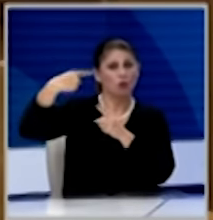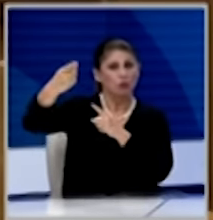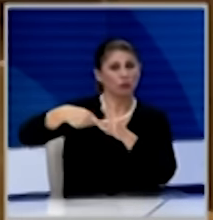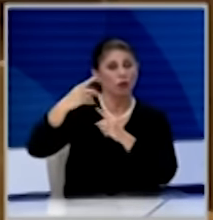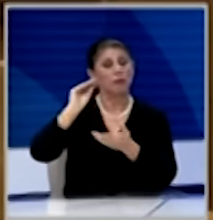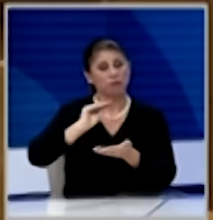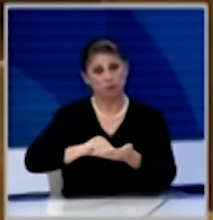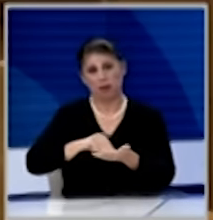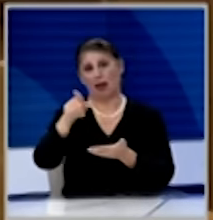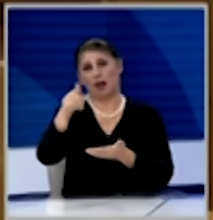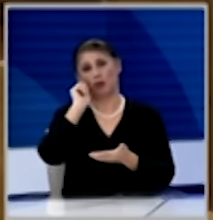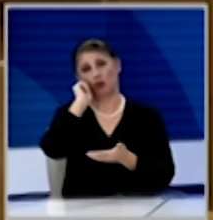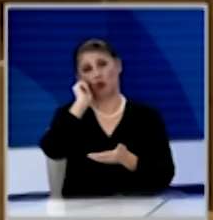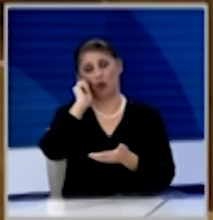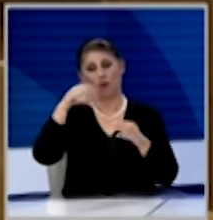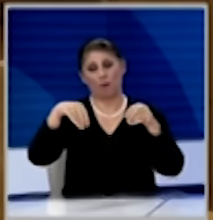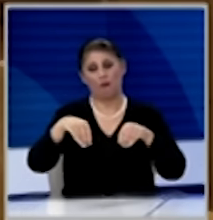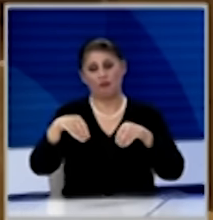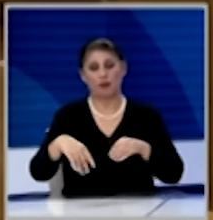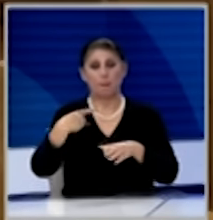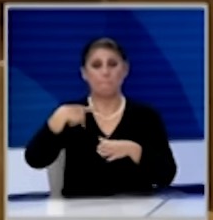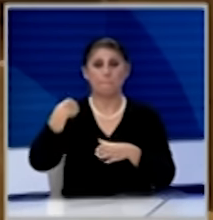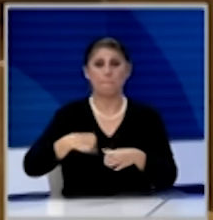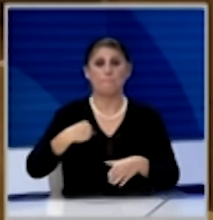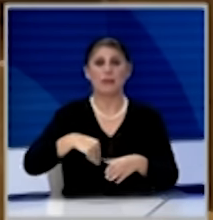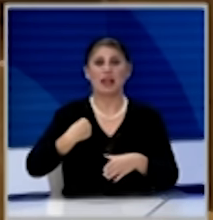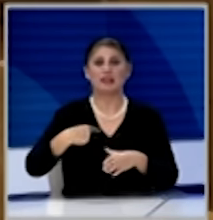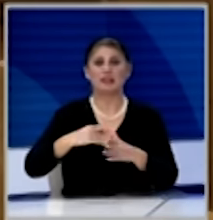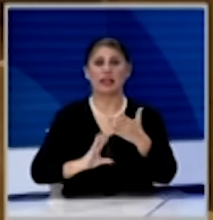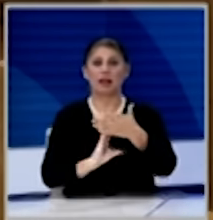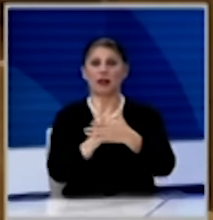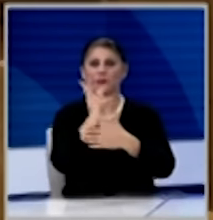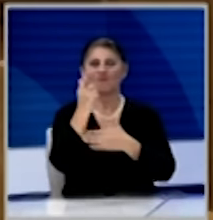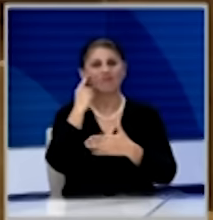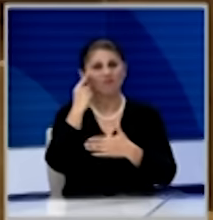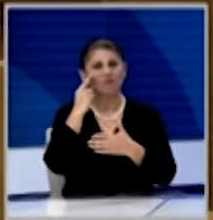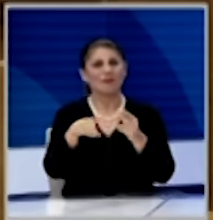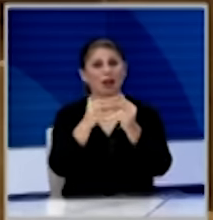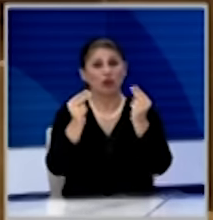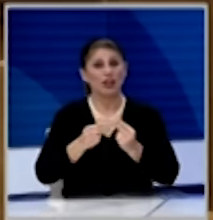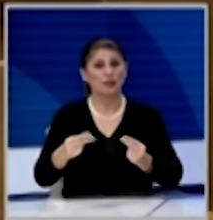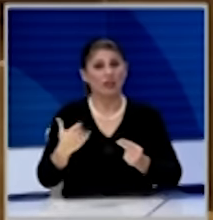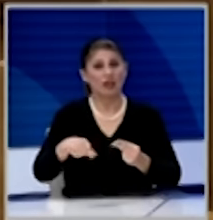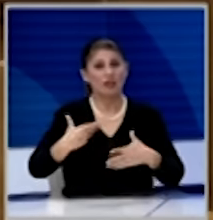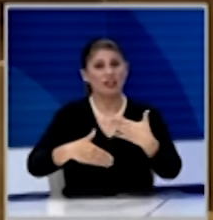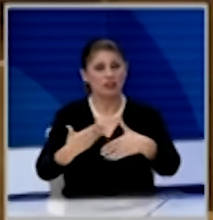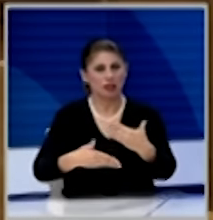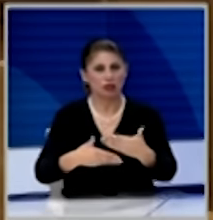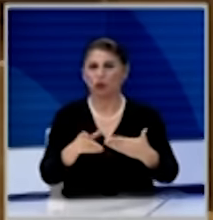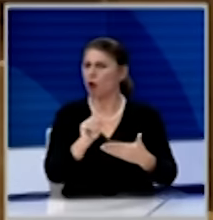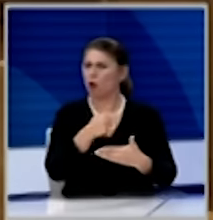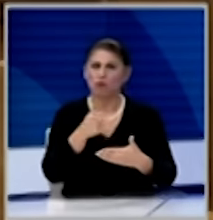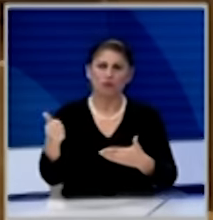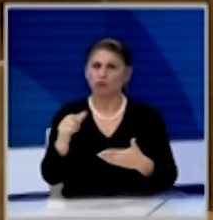δήθεν πράσινης ανάπτυξης καταλαβαίνει κανείς τι συνέπειες θα έχει αυτή η εξέλιξη όχι